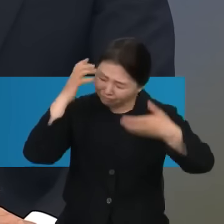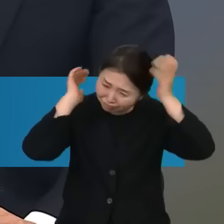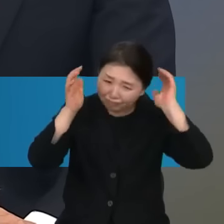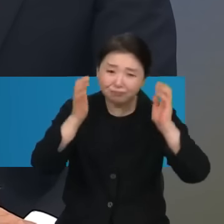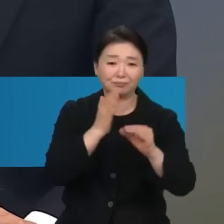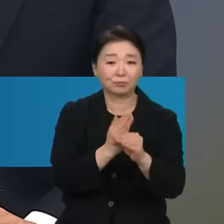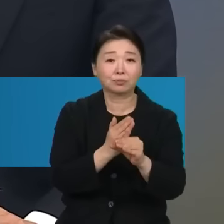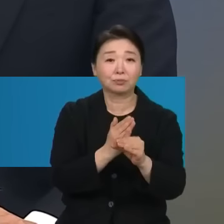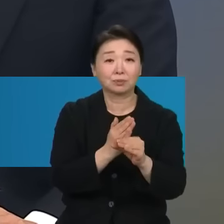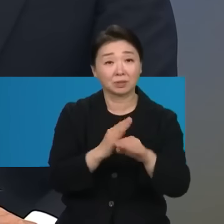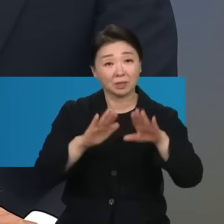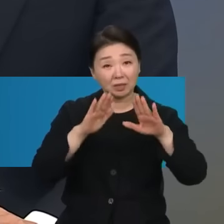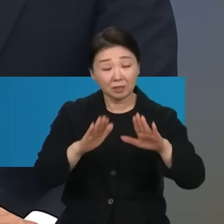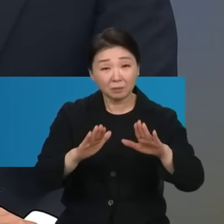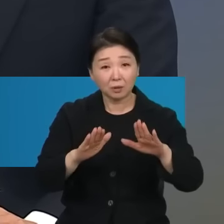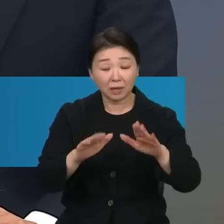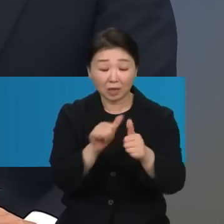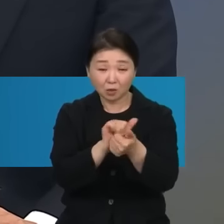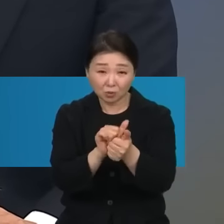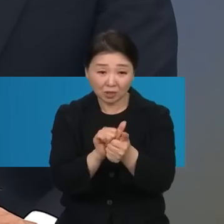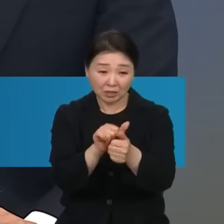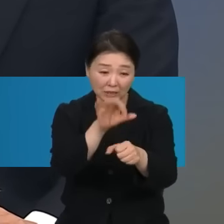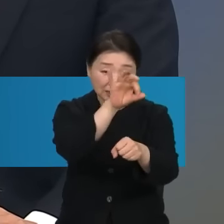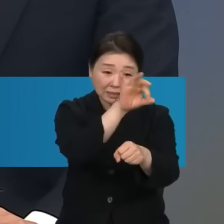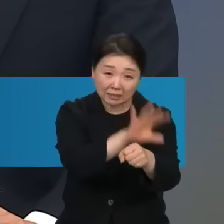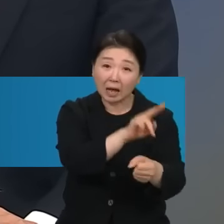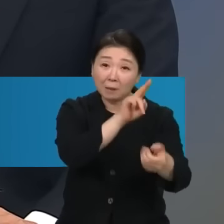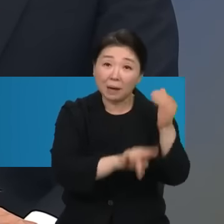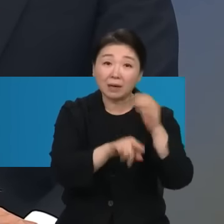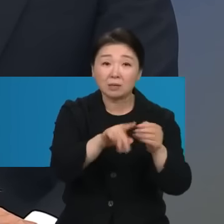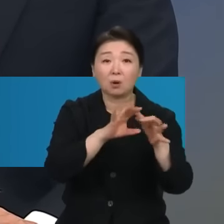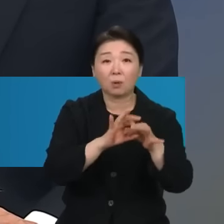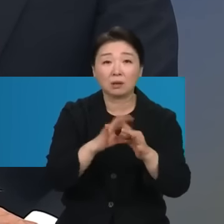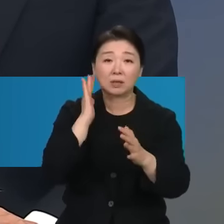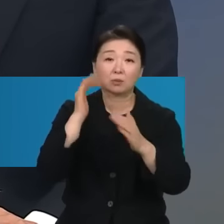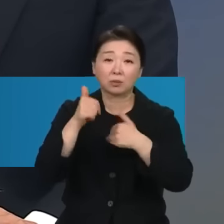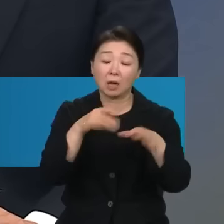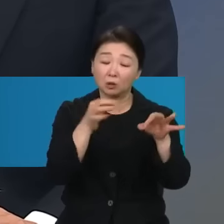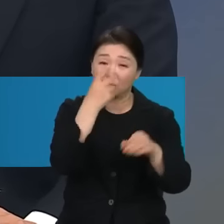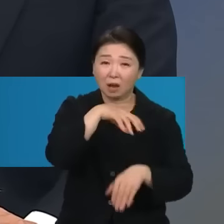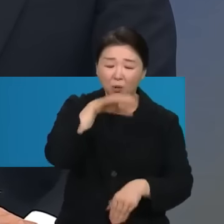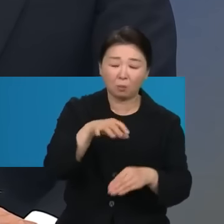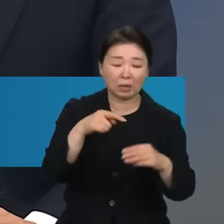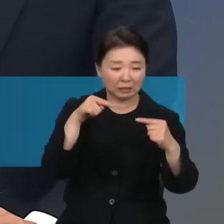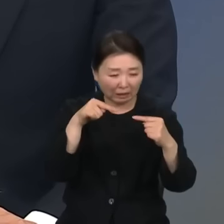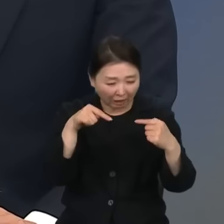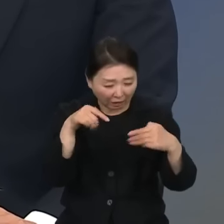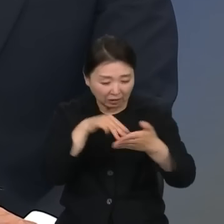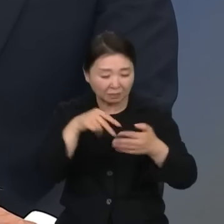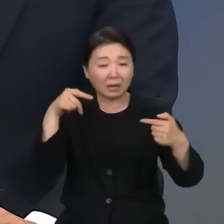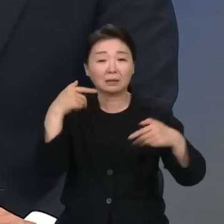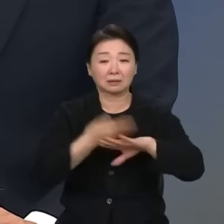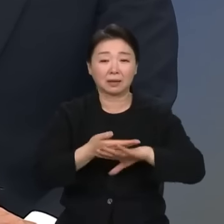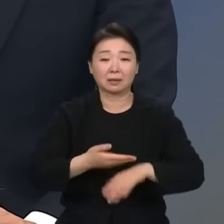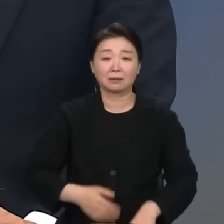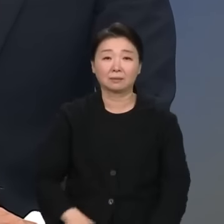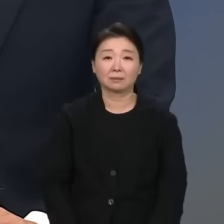있는데 이번엔 공매도 재개 여부를 놓고 대통령실과 금융감독원이 입장이 엇갈렸습니다. 강희연